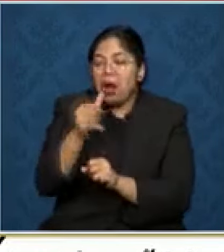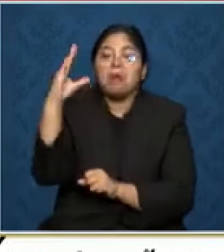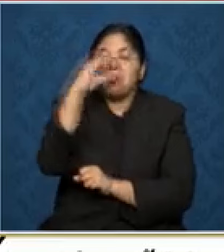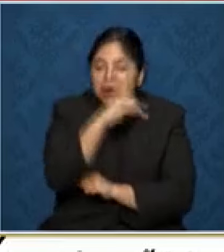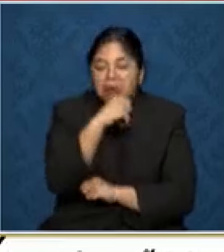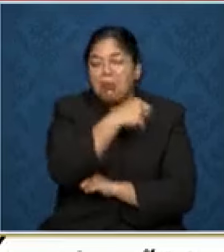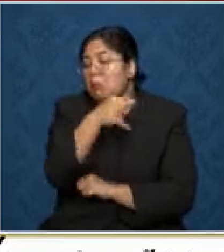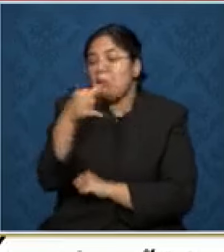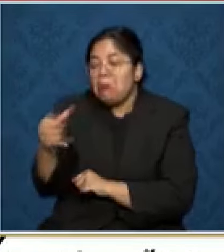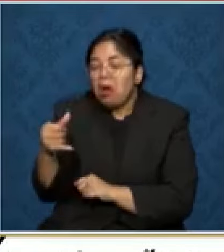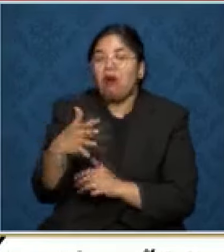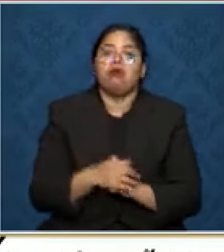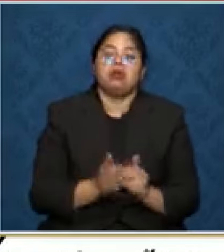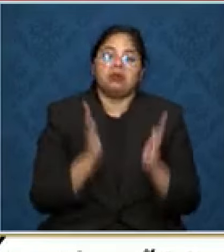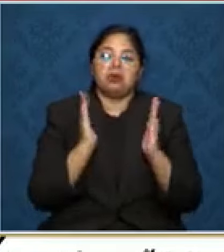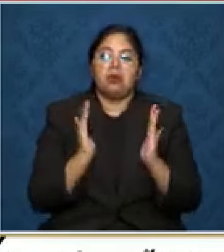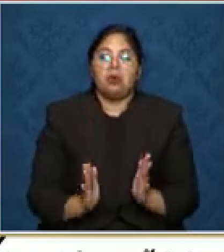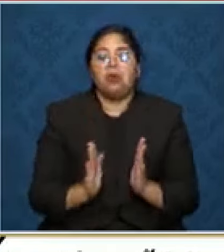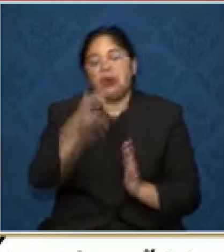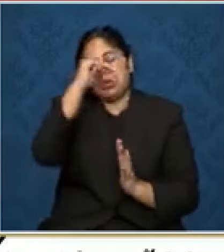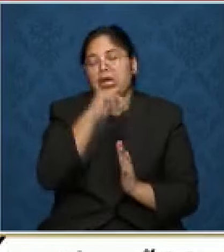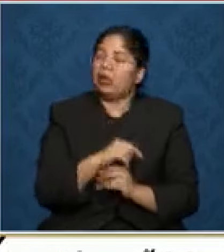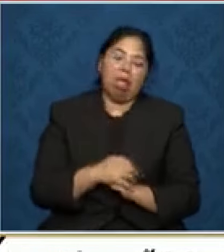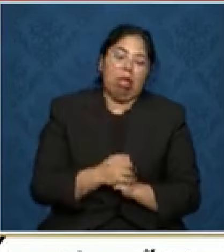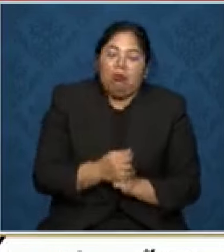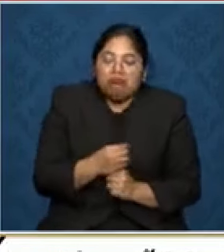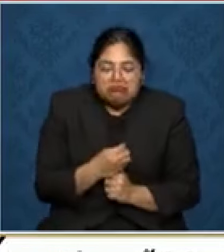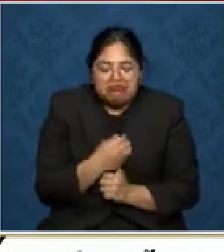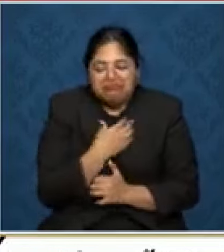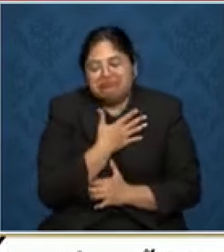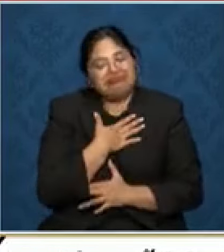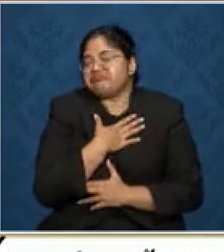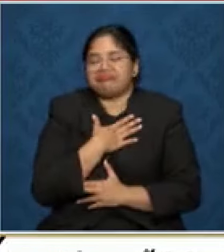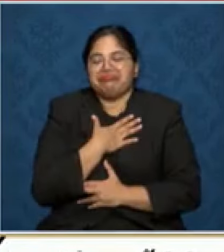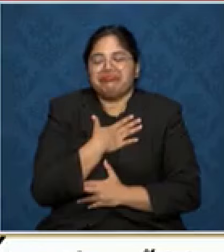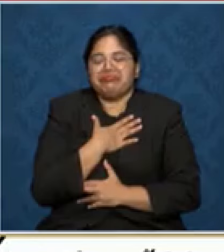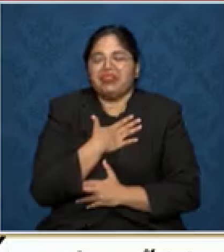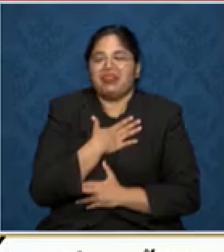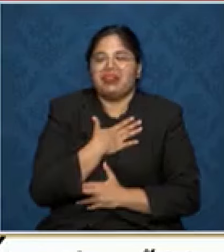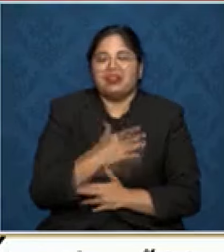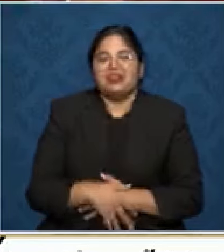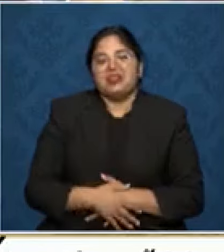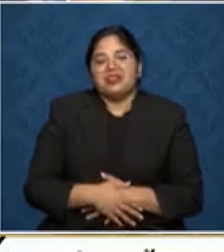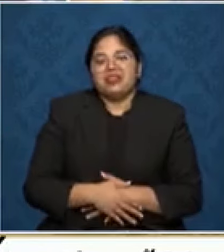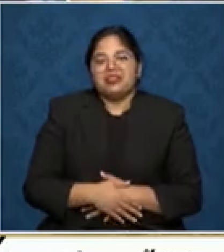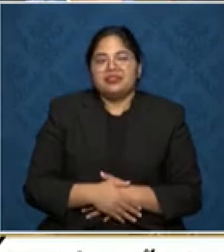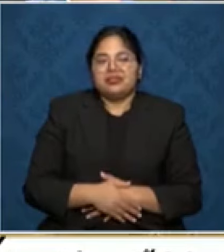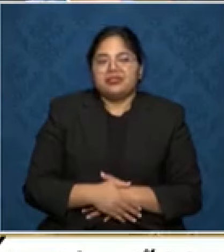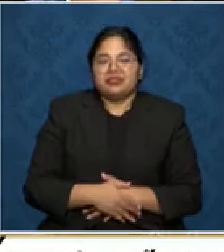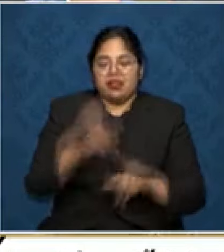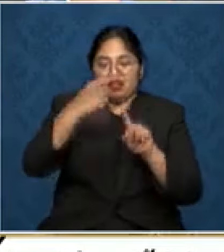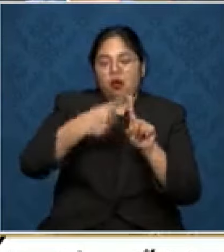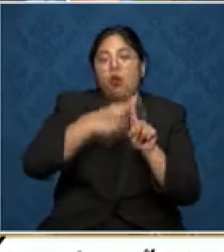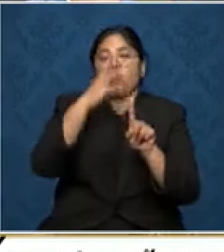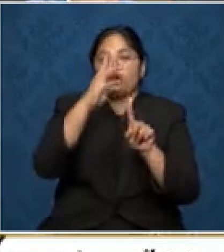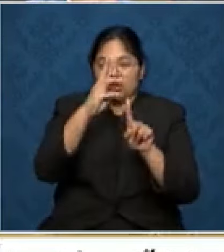จนกระทั่งคนไทยสำลักอีวน6เดือนนายก